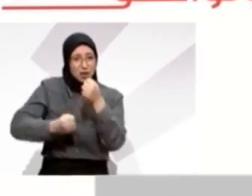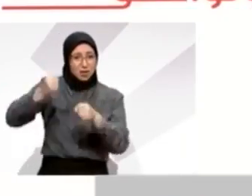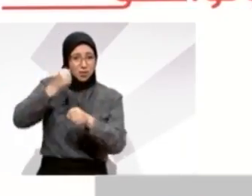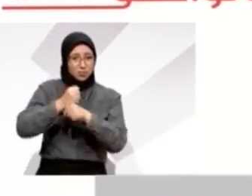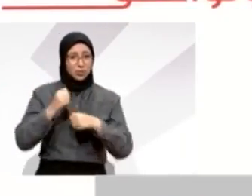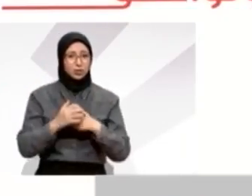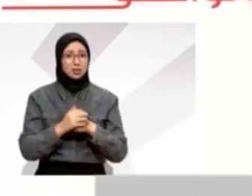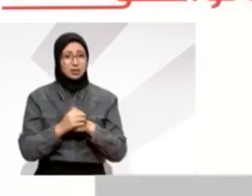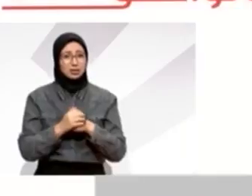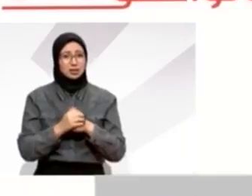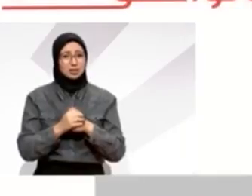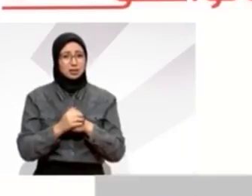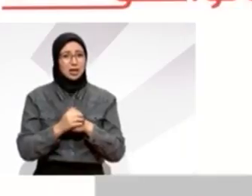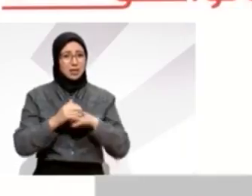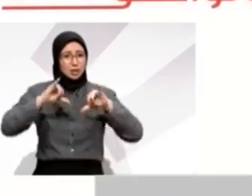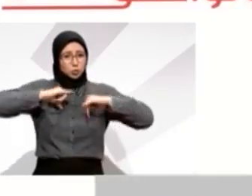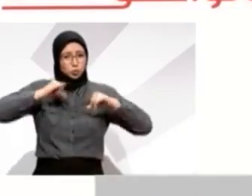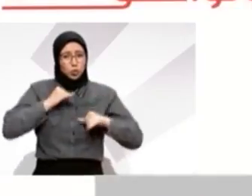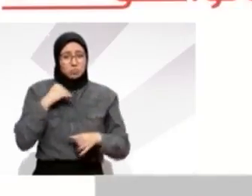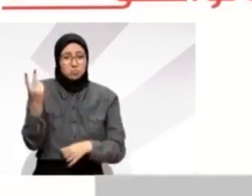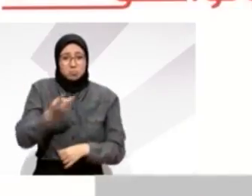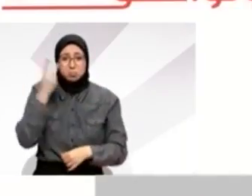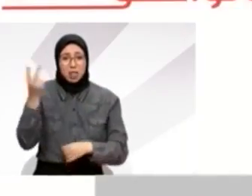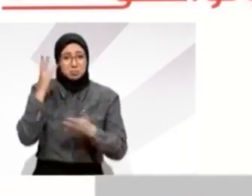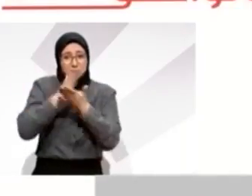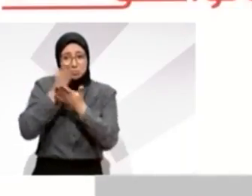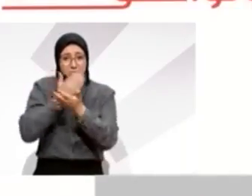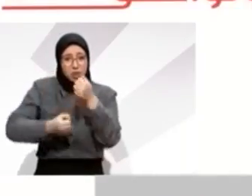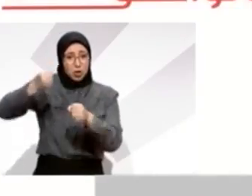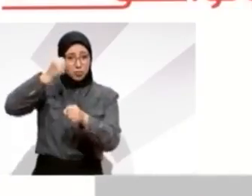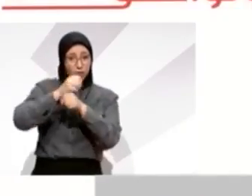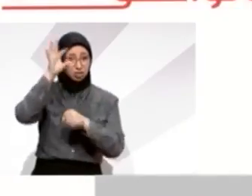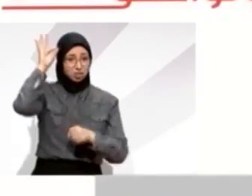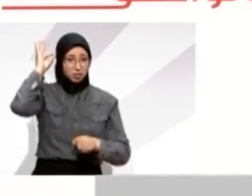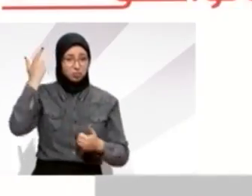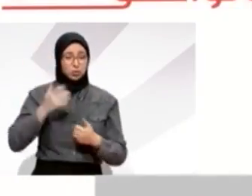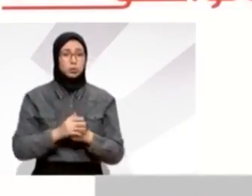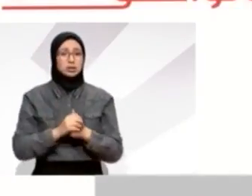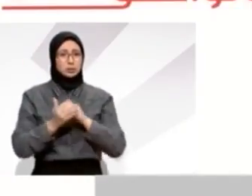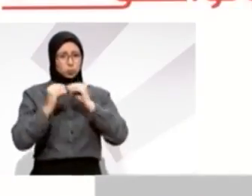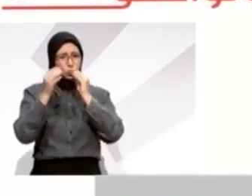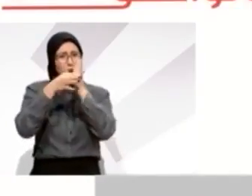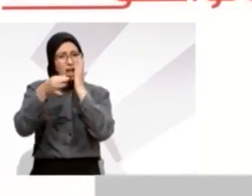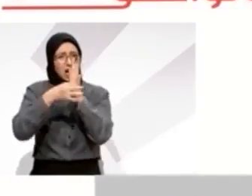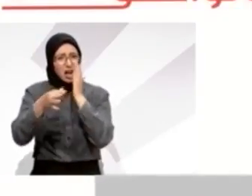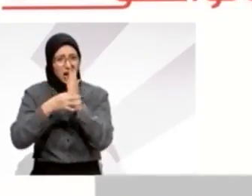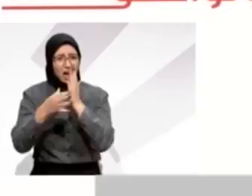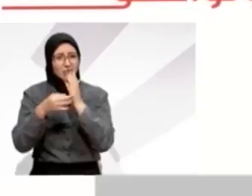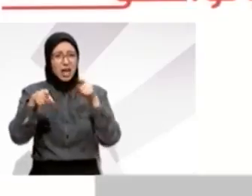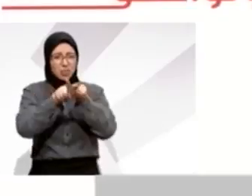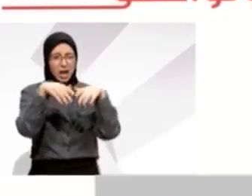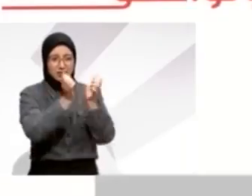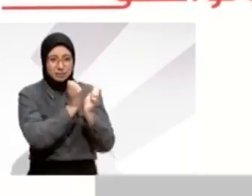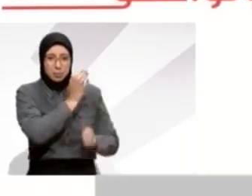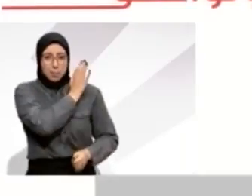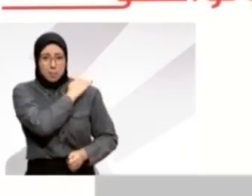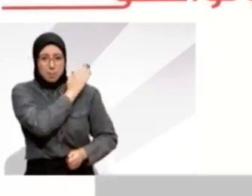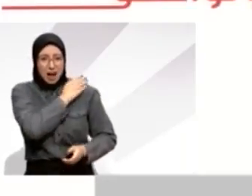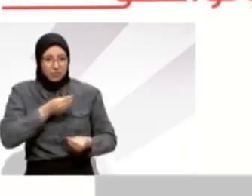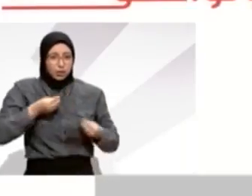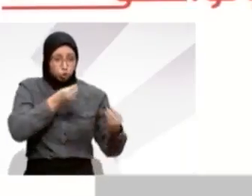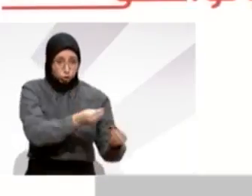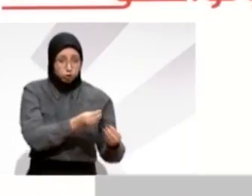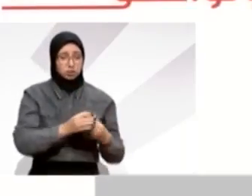خلال الشباب يستثمر فيها بيده اه مشكله القروض اللي والتي تعطيك الولاءات الحزبيه على